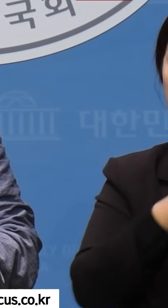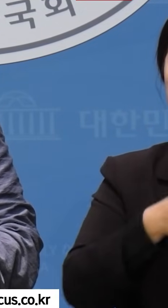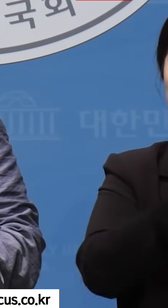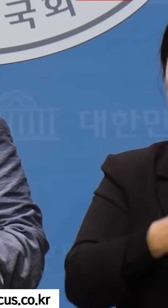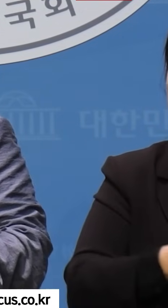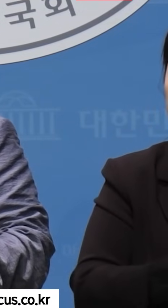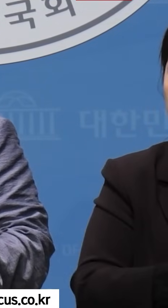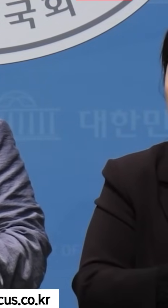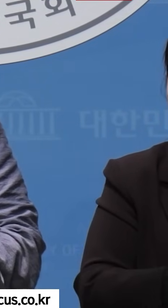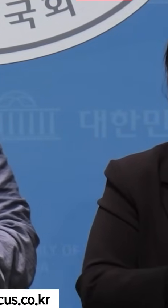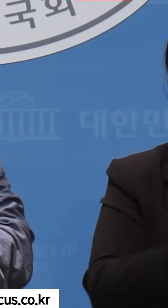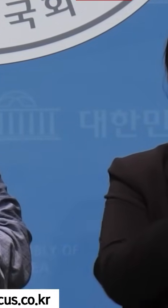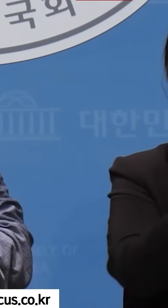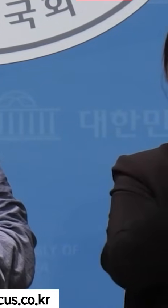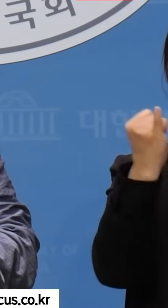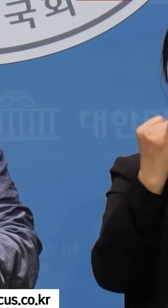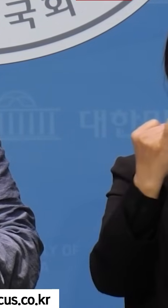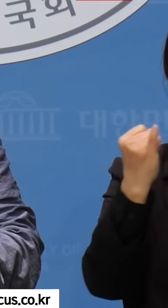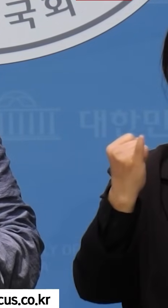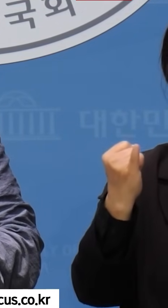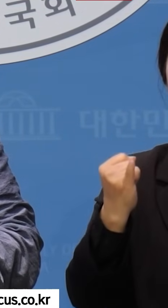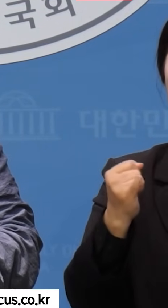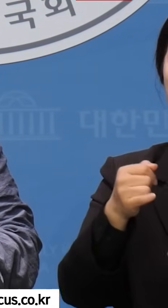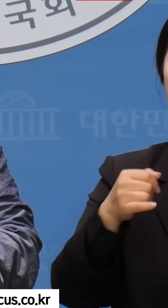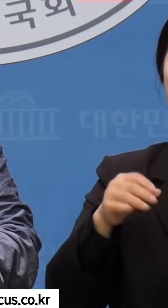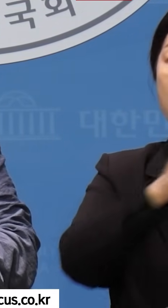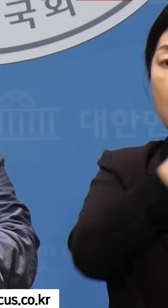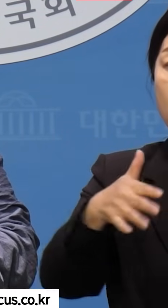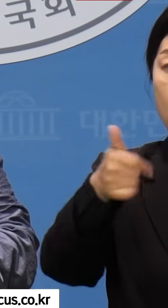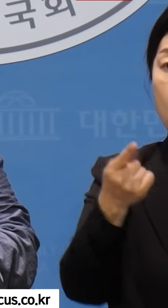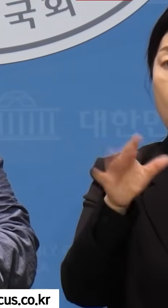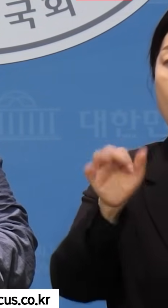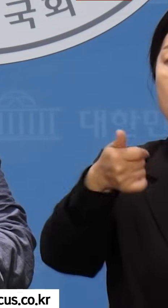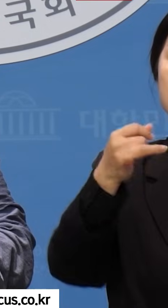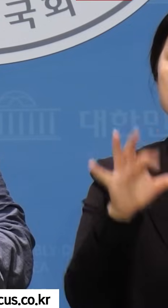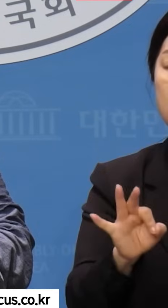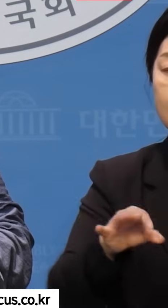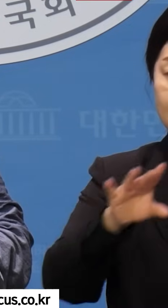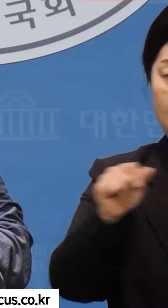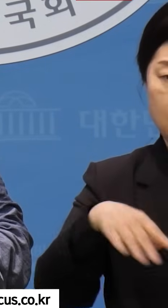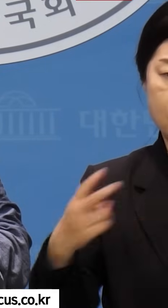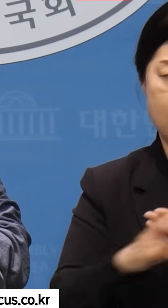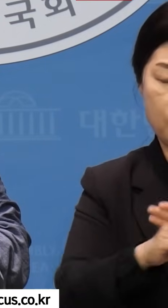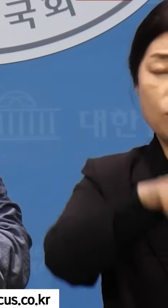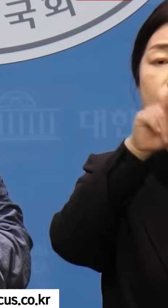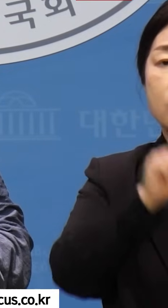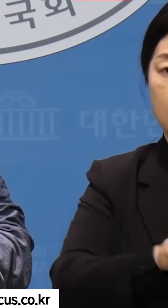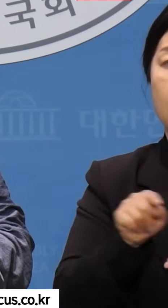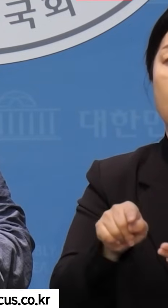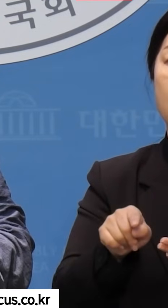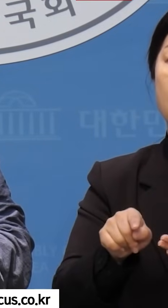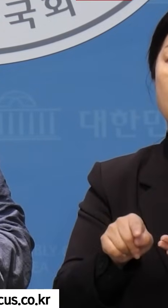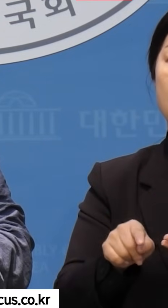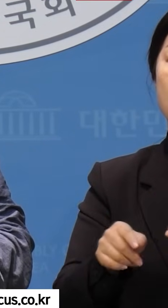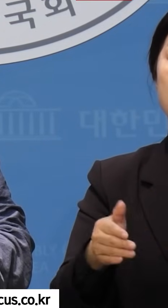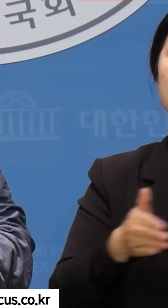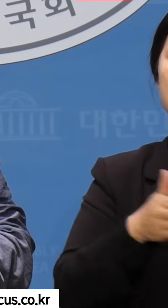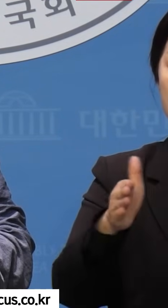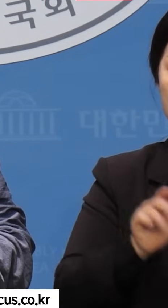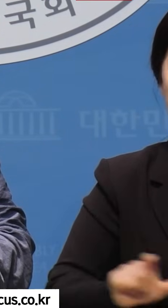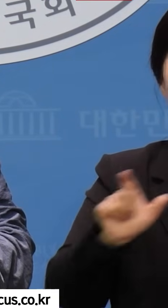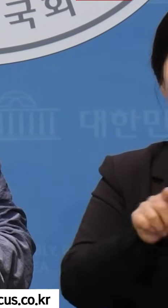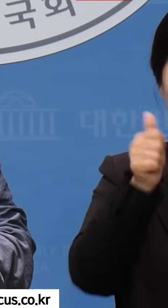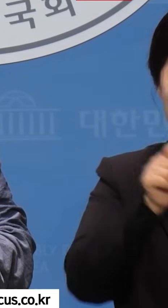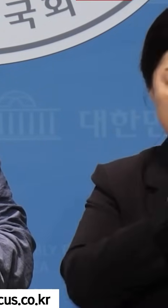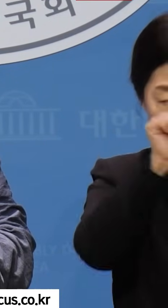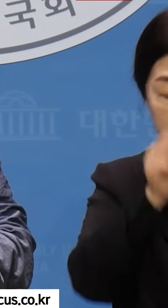기소되어 있습니다. 경찰이 사무소 위조로 기소한 거, 검찰 내에 그나마 뜻 있는 분들이 유기한 공무집행방해까지